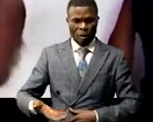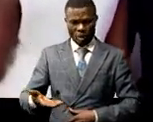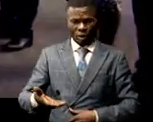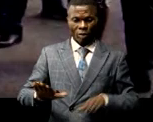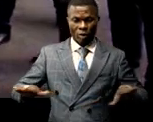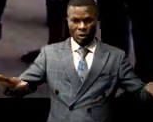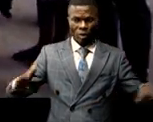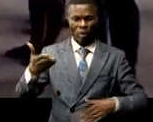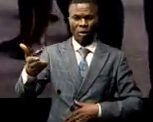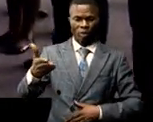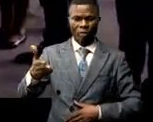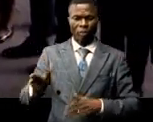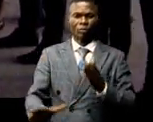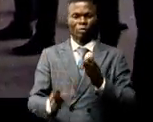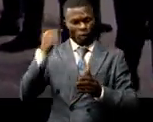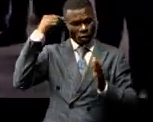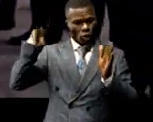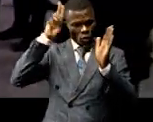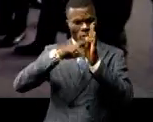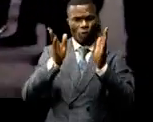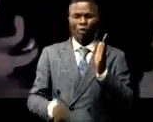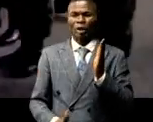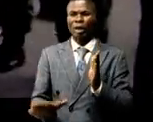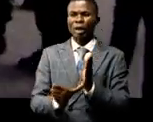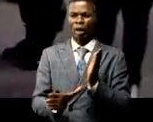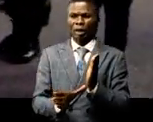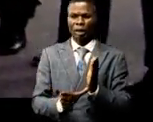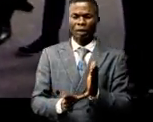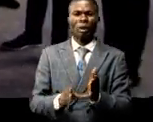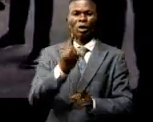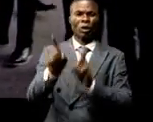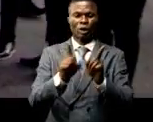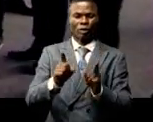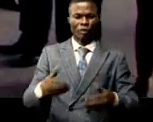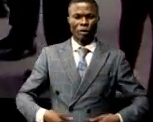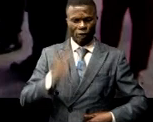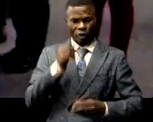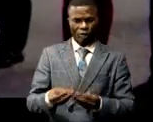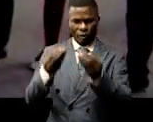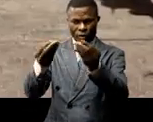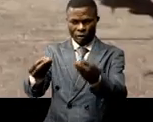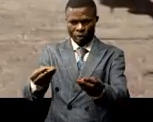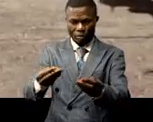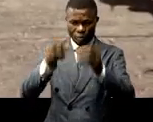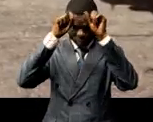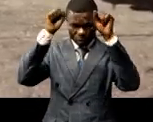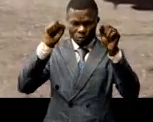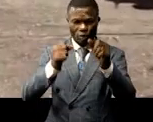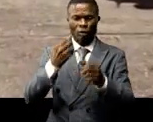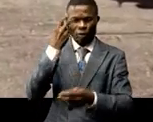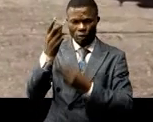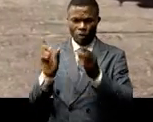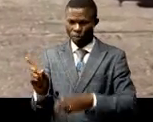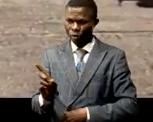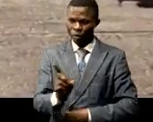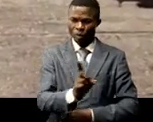Masuka, gouverneur AI de la province, et fleuri par deux jeunes filles, le chef de l'État, tout serein, a passé les troupes en revue avant de